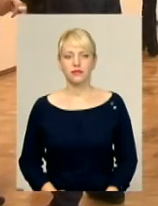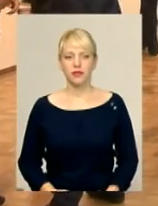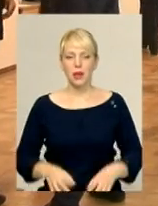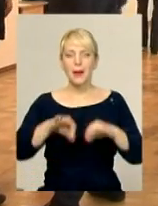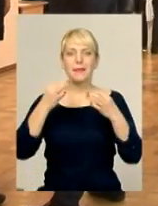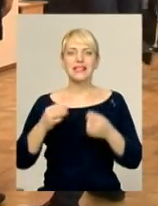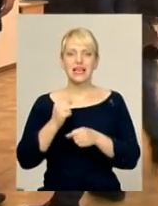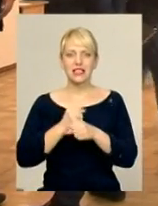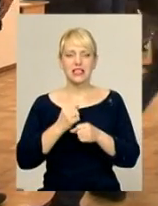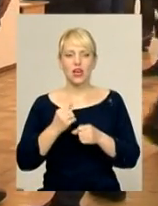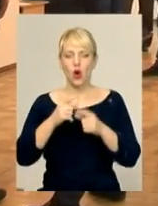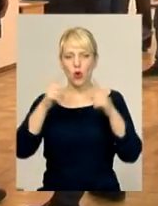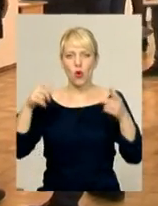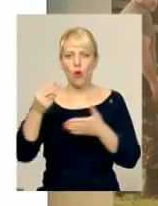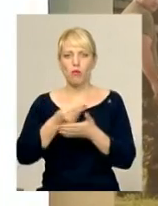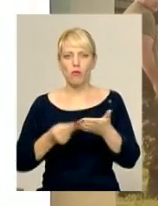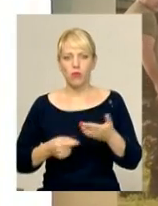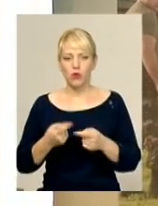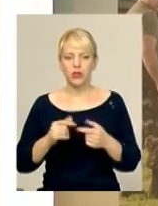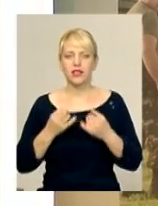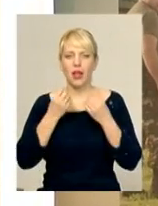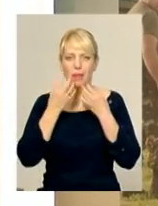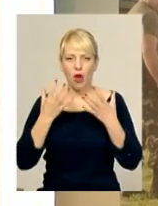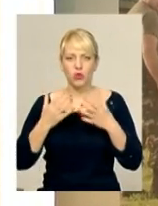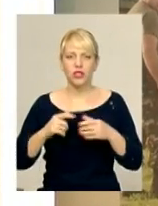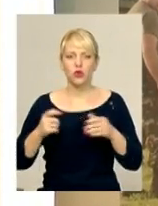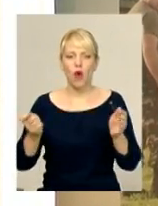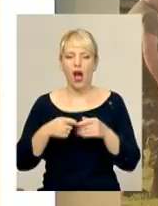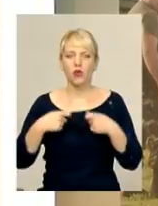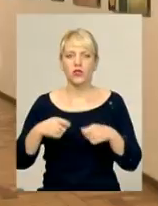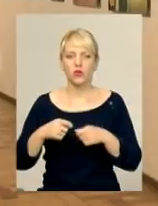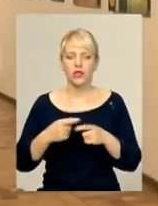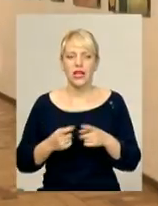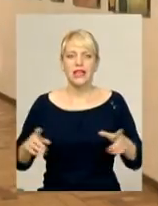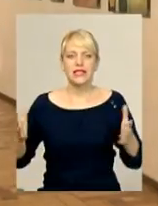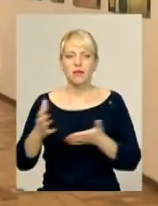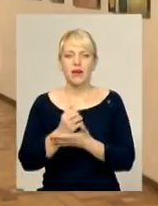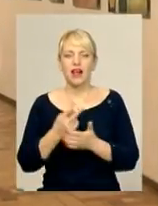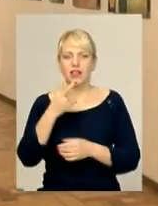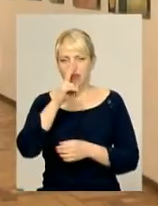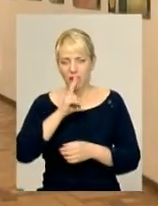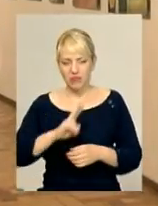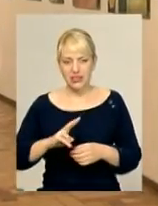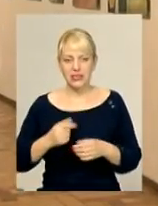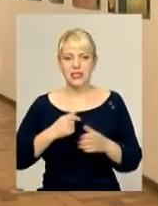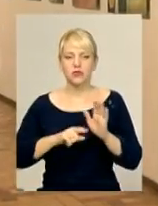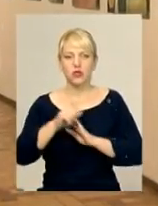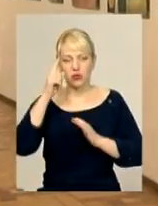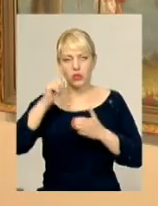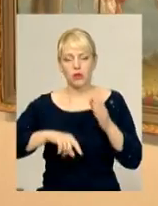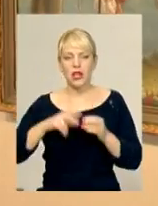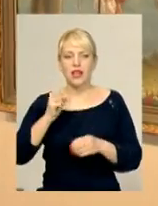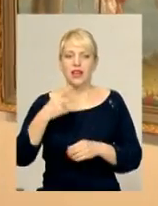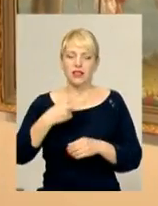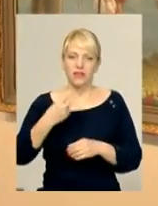Мистецькі роботи для благодійного аукціону «Ти тільки живи» організатори акції збирали понад два місяці. Кажуть, спочатку сподівалися на два